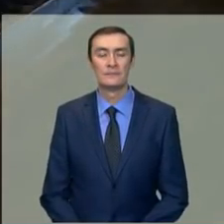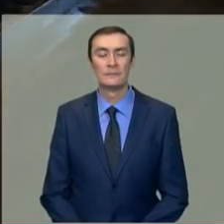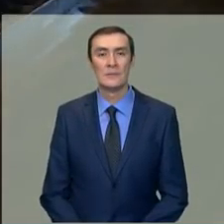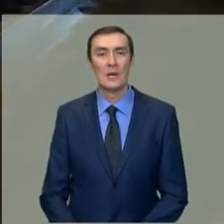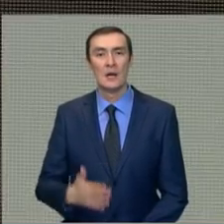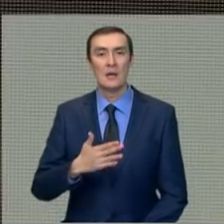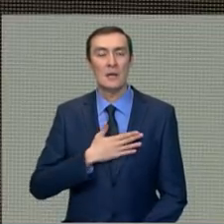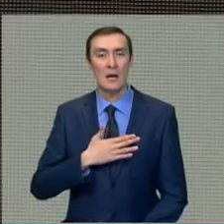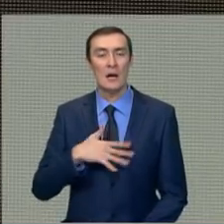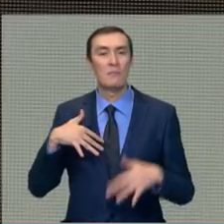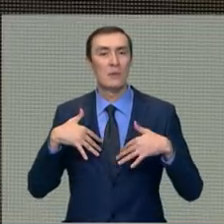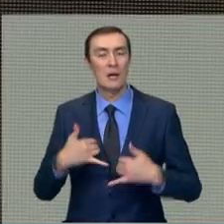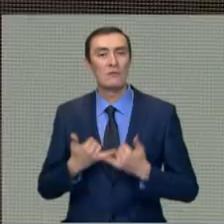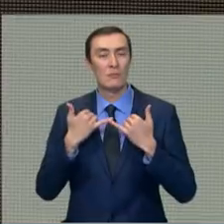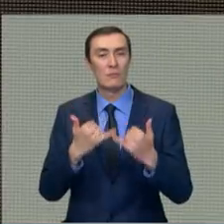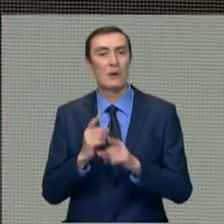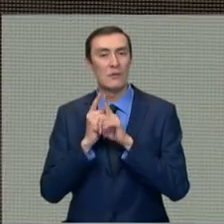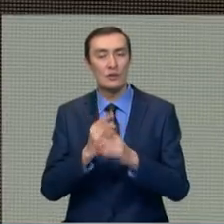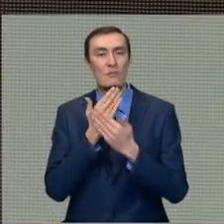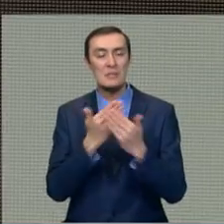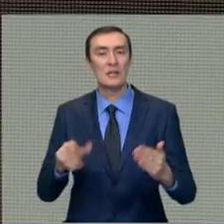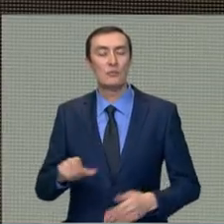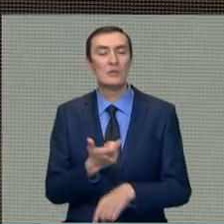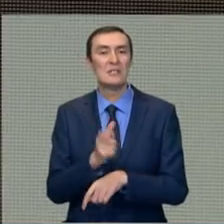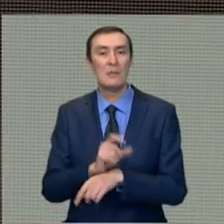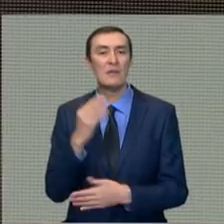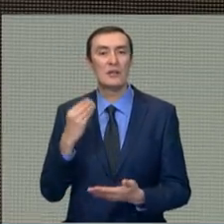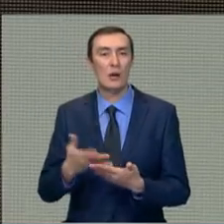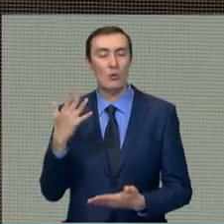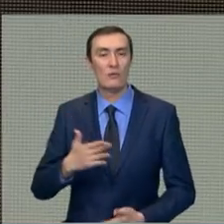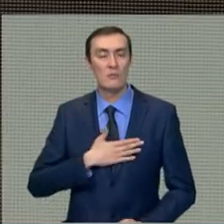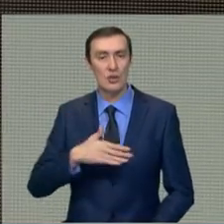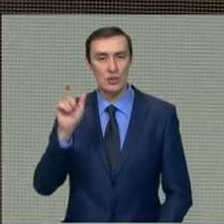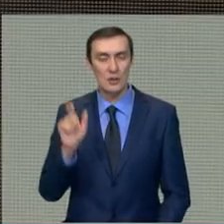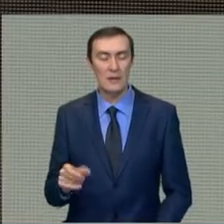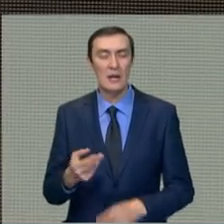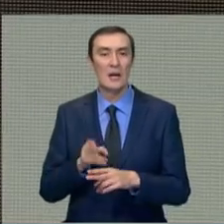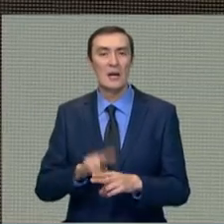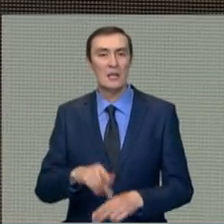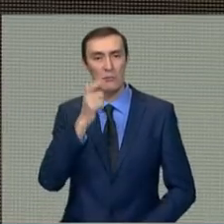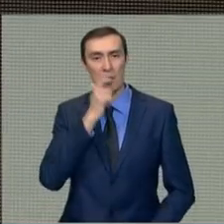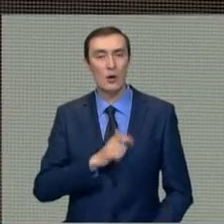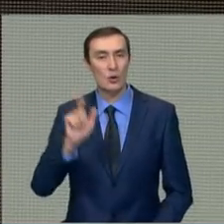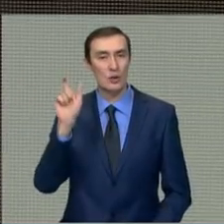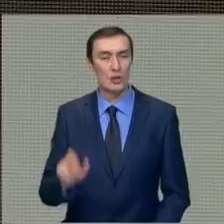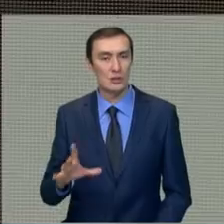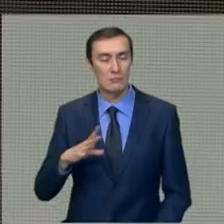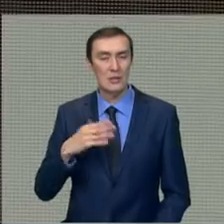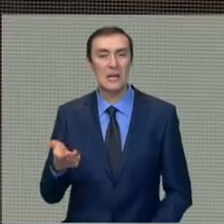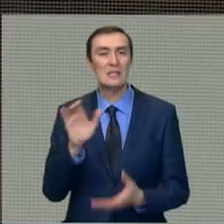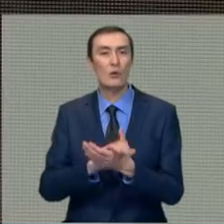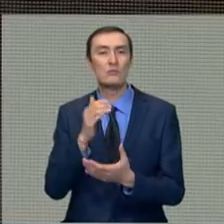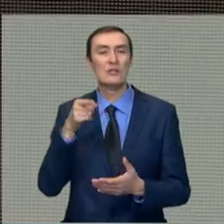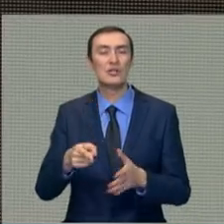Я оплакиваю и провожаю в последний путь самого дорогого мне человека. Это благородная личность. Я знаком с